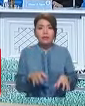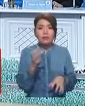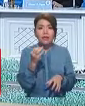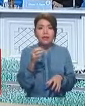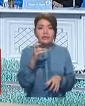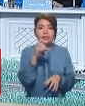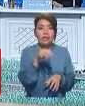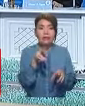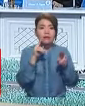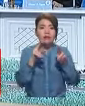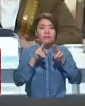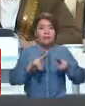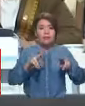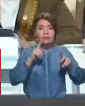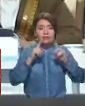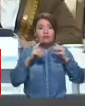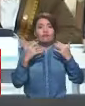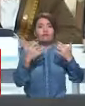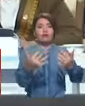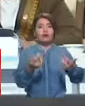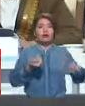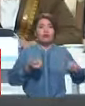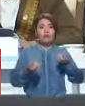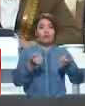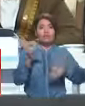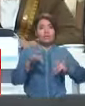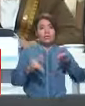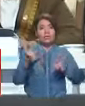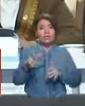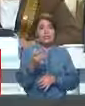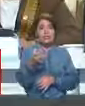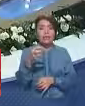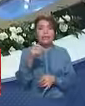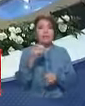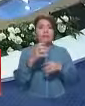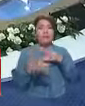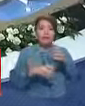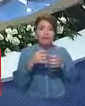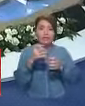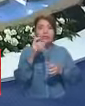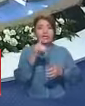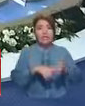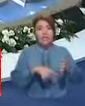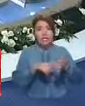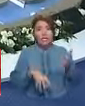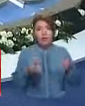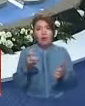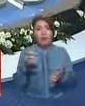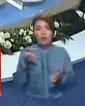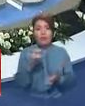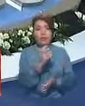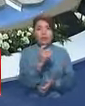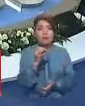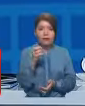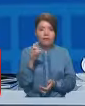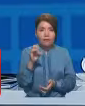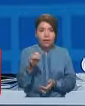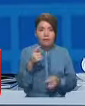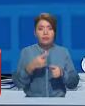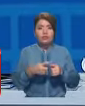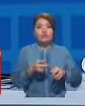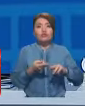Сената парламента Республики Казахстан и руководителя секретариата съезда лидеров мировых и традиционных религий Маулена Ашимбаева. Также